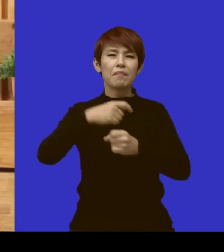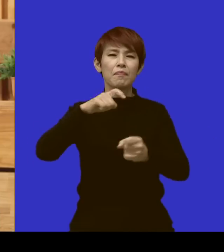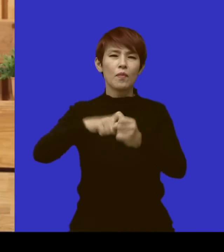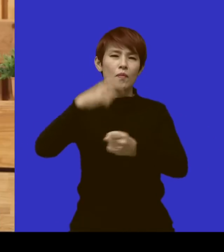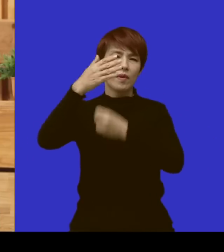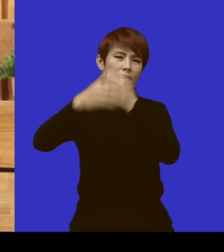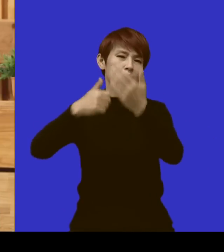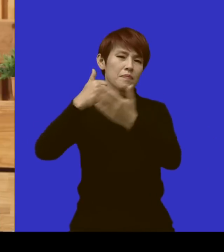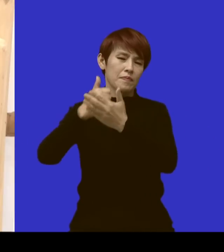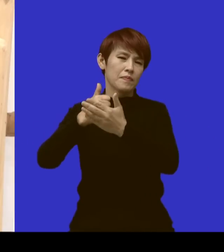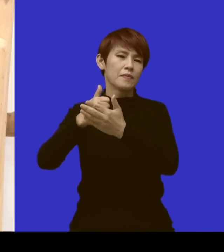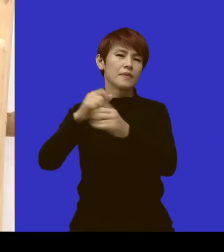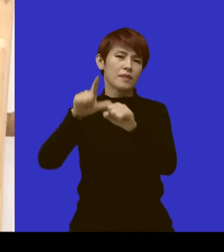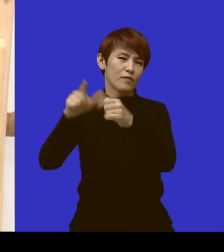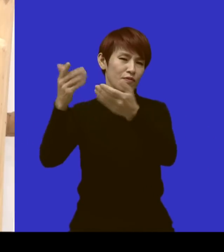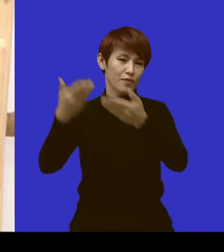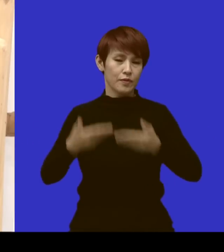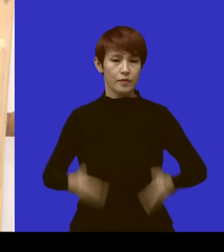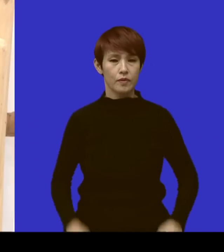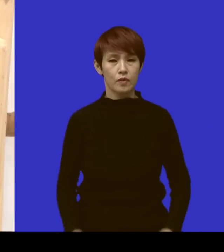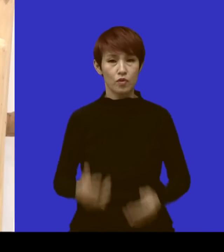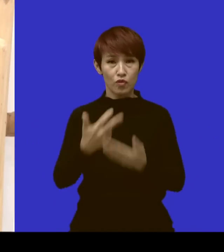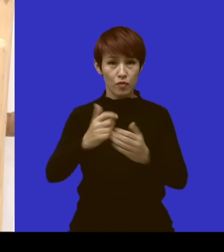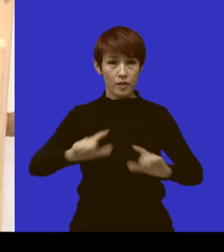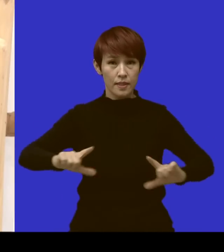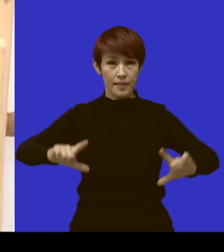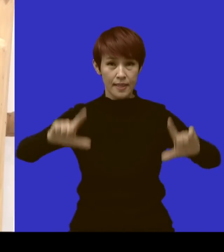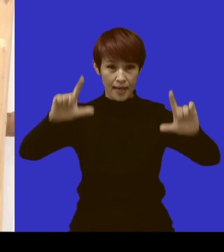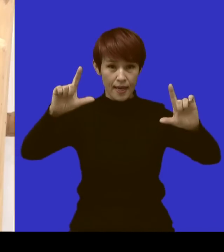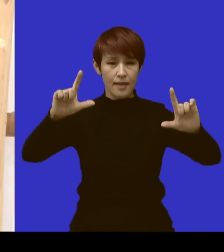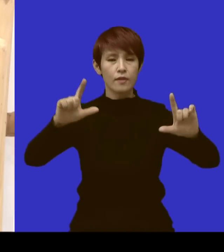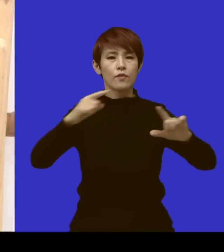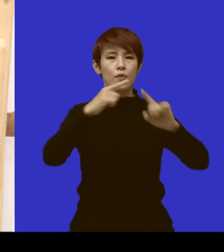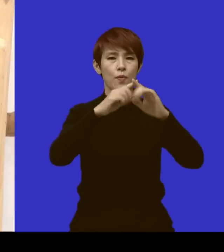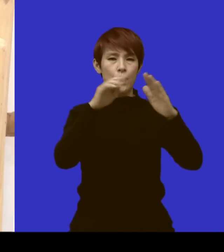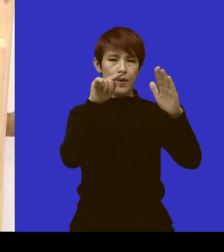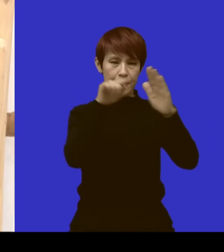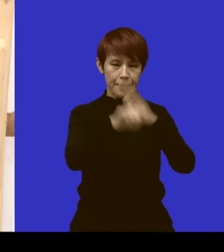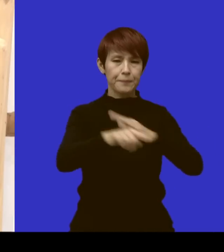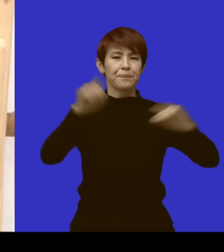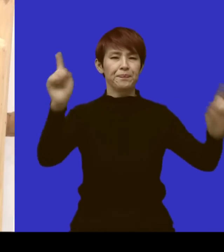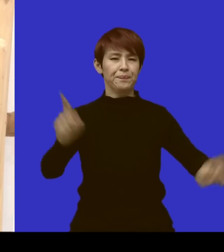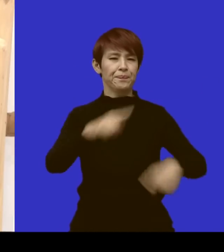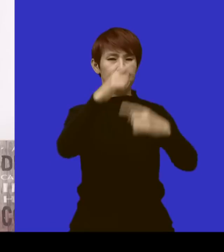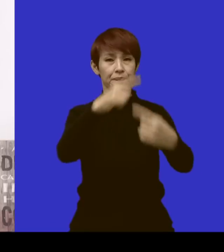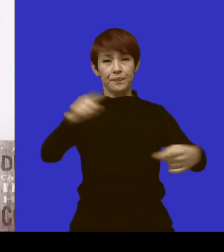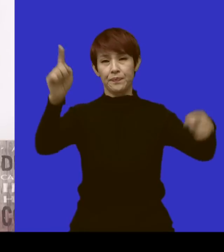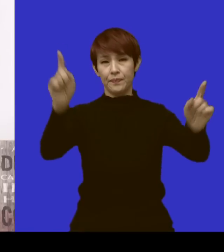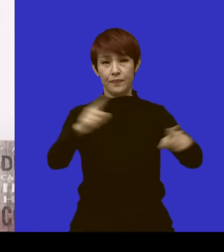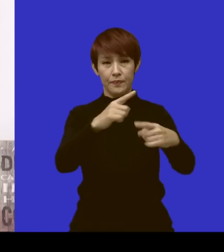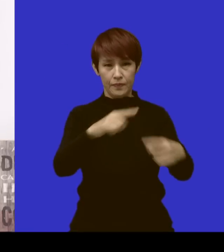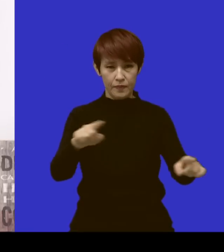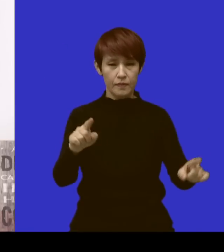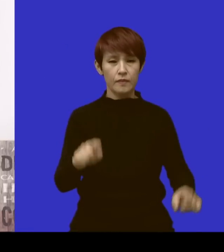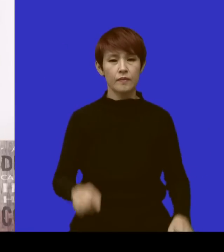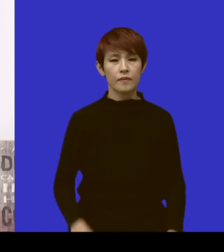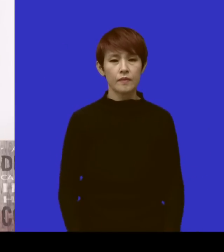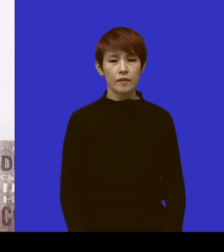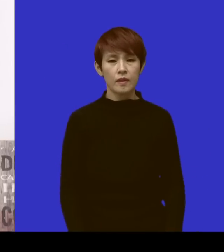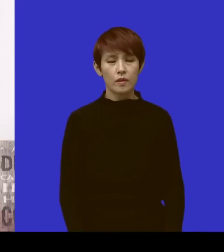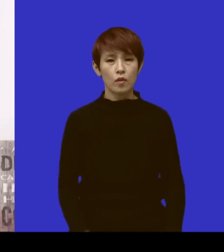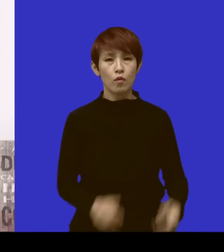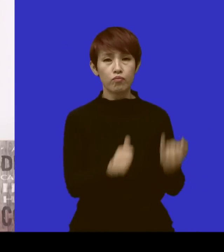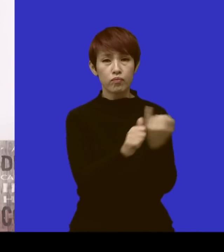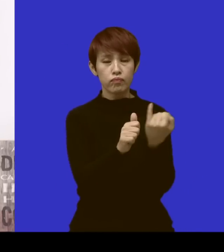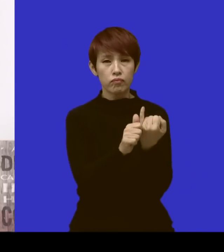네, 그 주일날은 거의 또 가서 지휘하고 그러니까 이제 만나서 같이 시간을